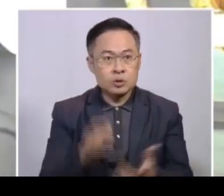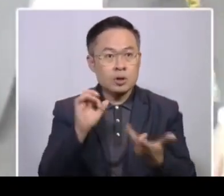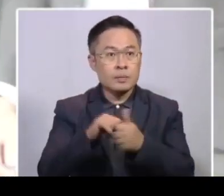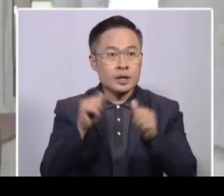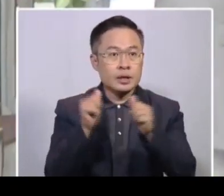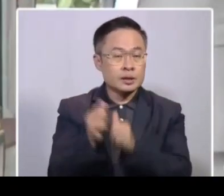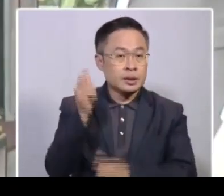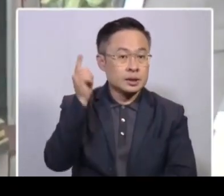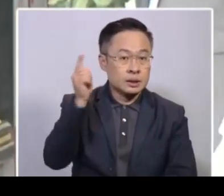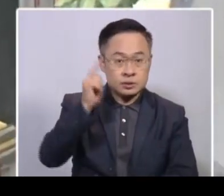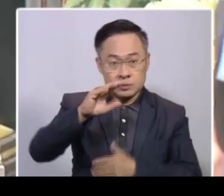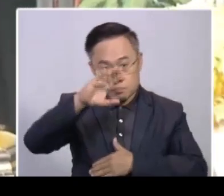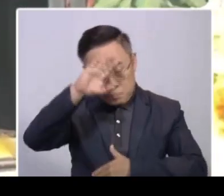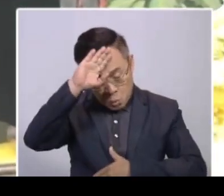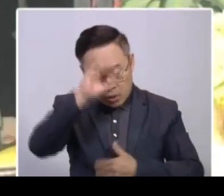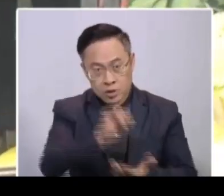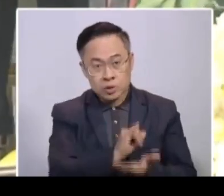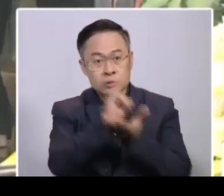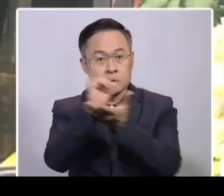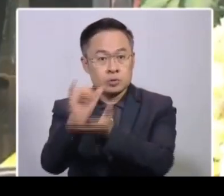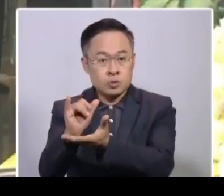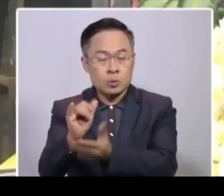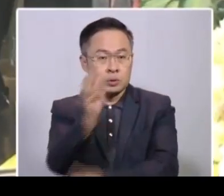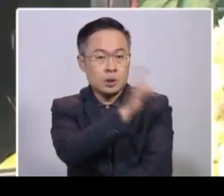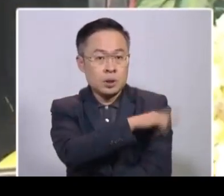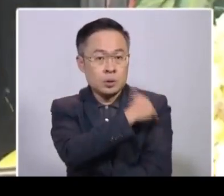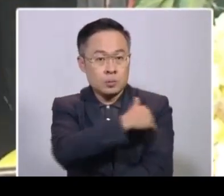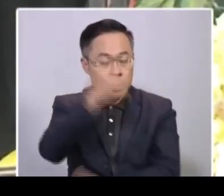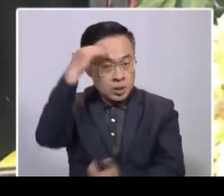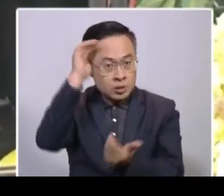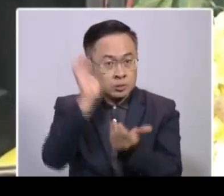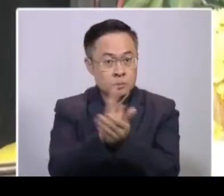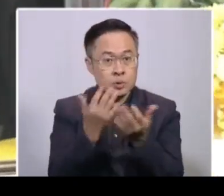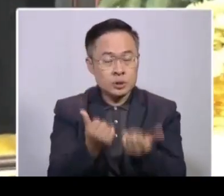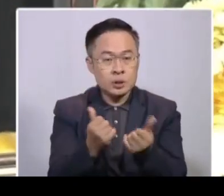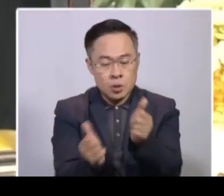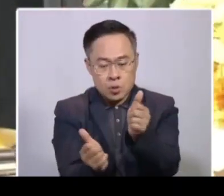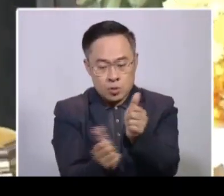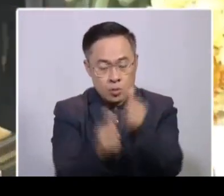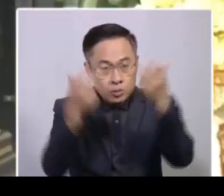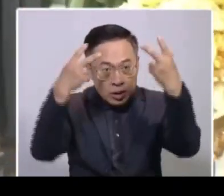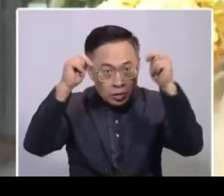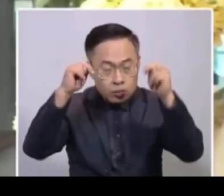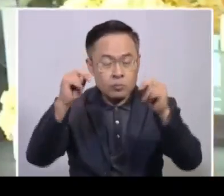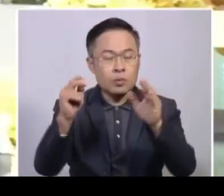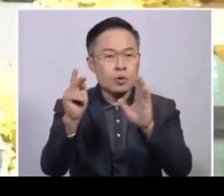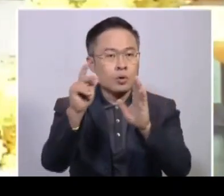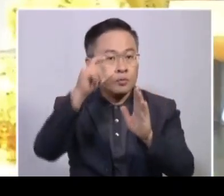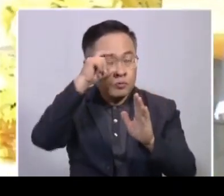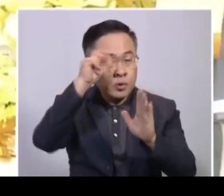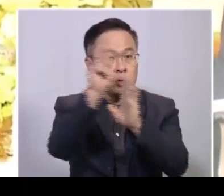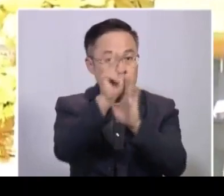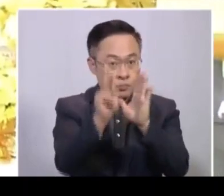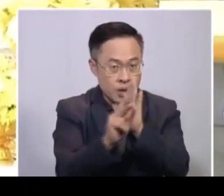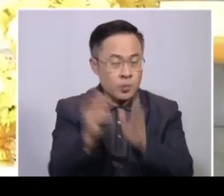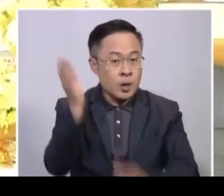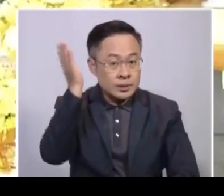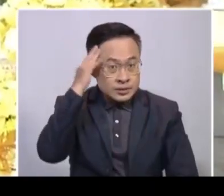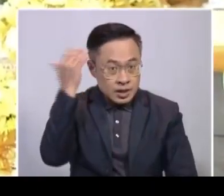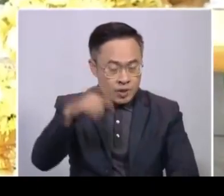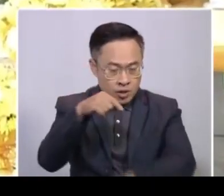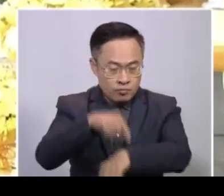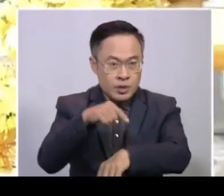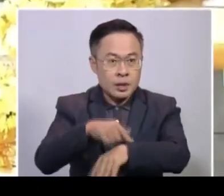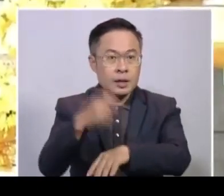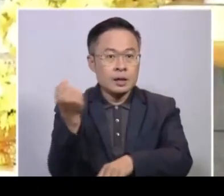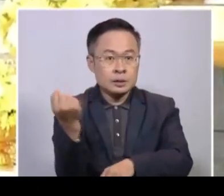ตรอดีตนายกรัฐมนตรีไปพักรักษาตัวยังโรงพยาบาลตำรวจนายวิษณุเครืองามรองนายกรัฐมนตรีเผยว่าได้รับรายงานเรื่องนี้เมื่อเว